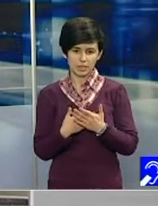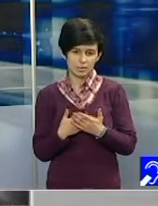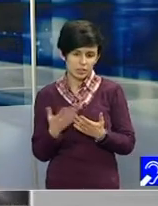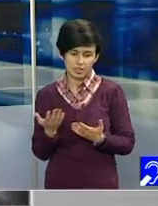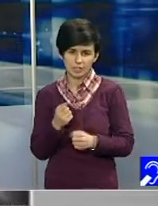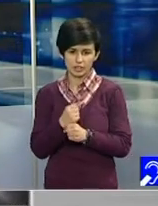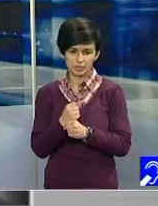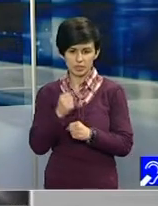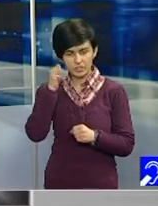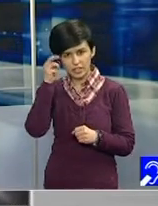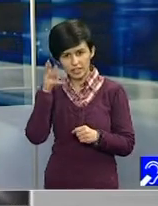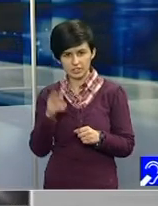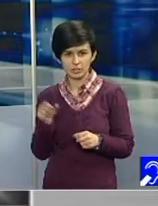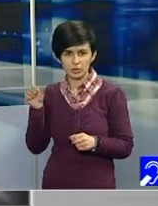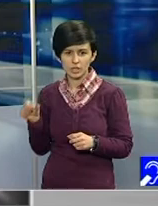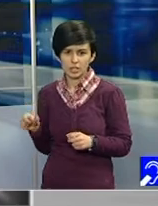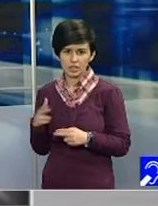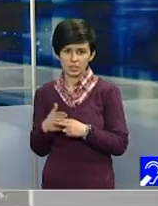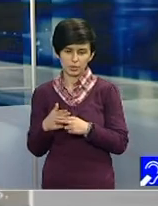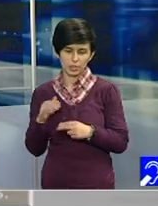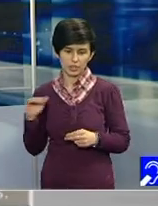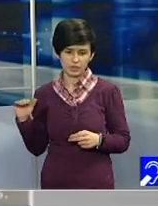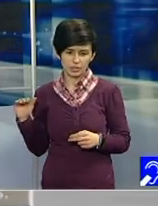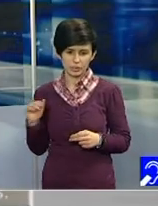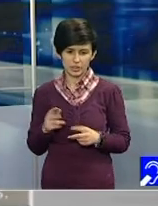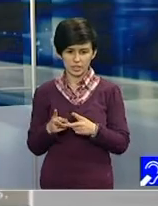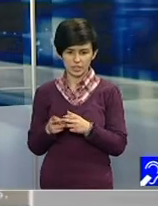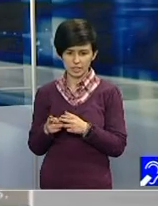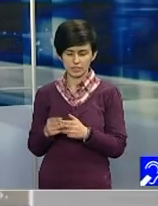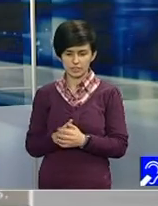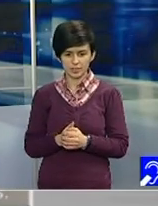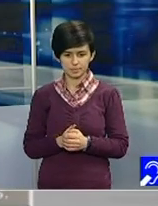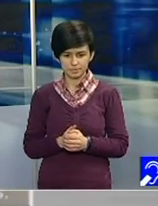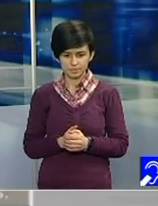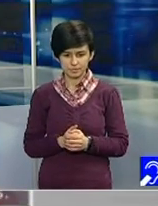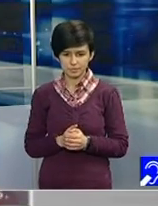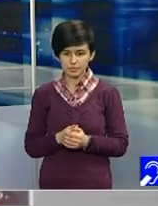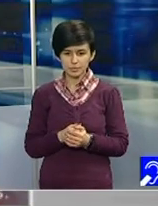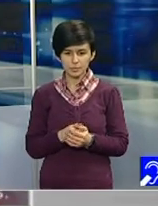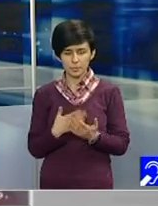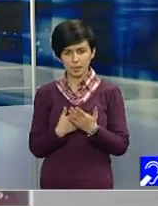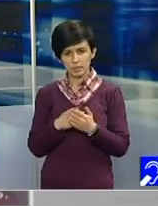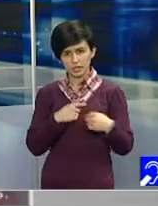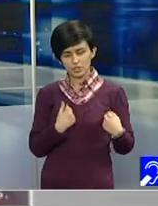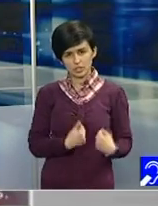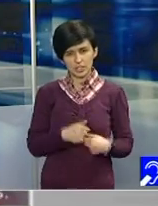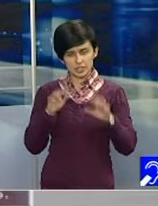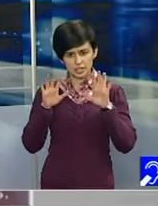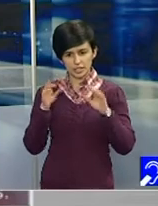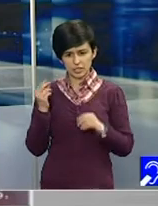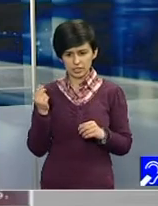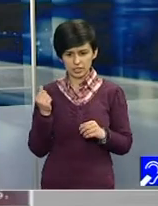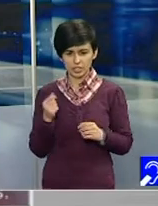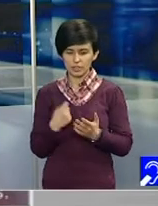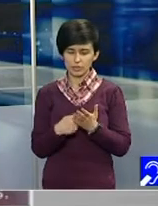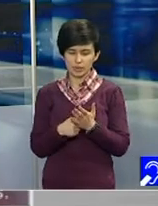Așadar, doamnelor, domnilor, contact thelittlepeople.ro, în schimbul unei donații de 10 lei, achiziționați o astfel de bandană